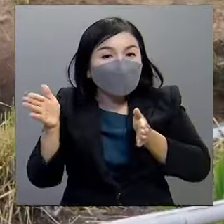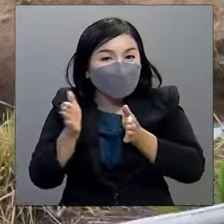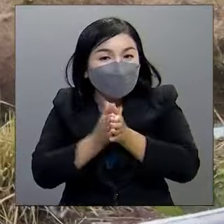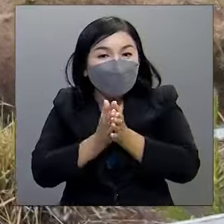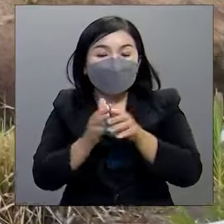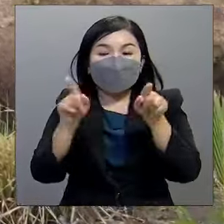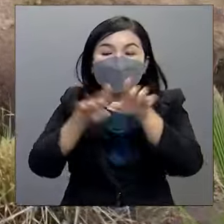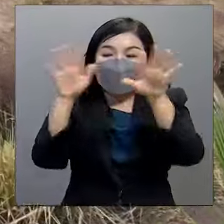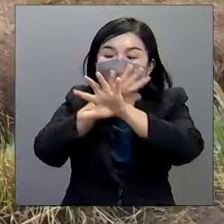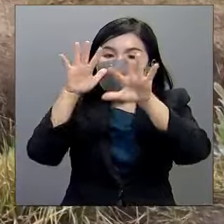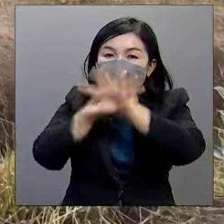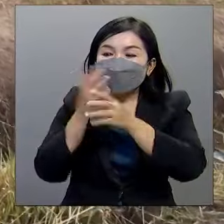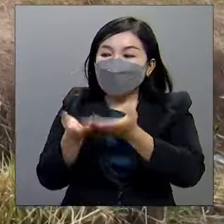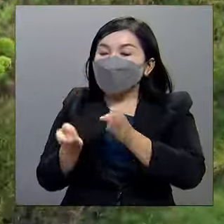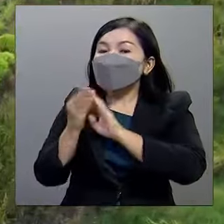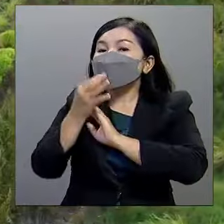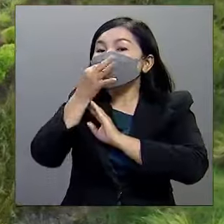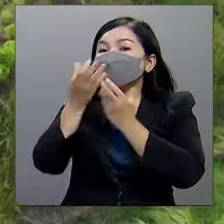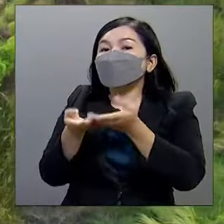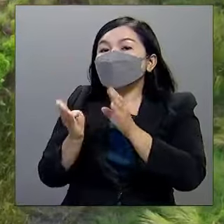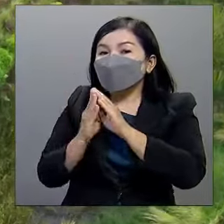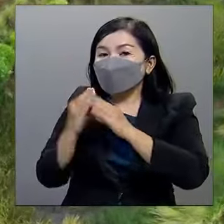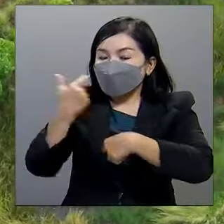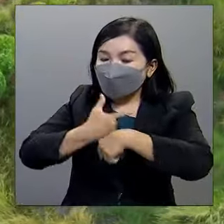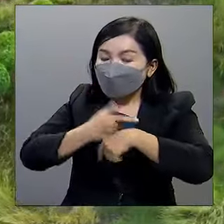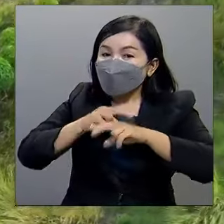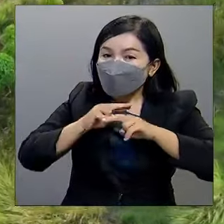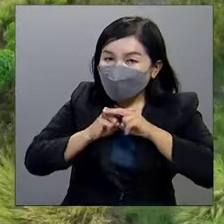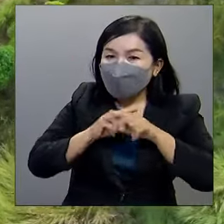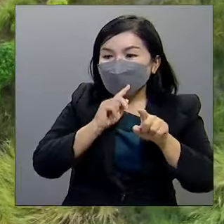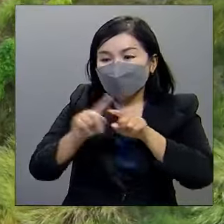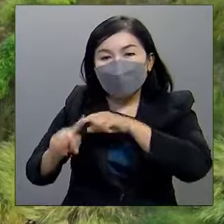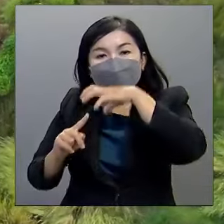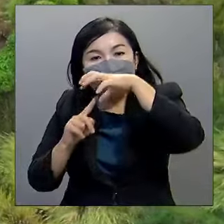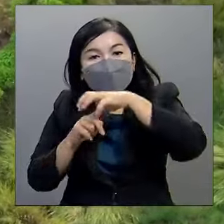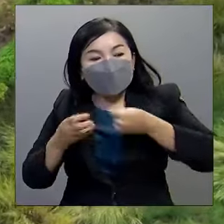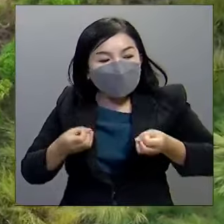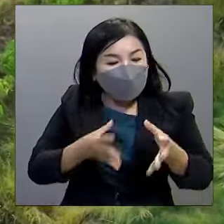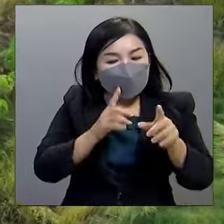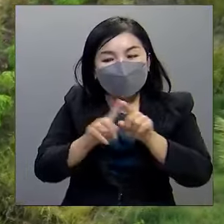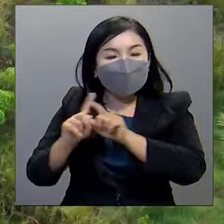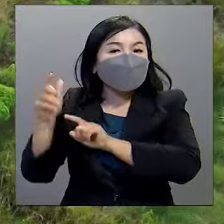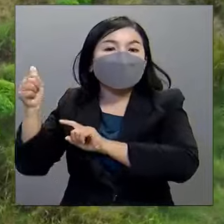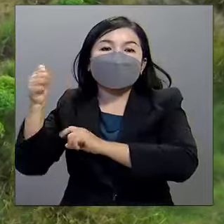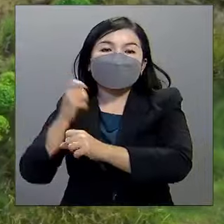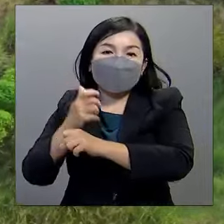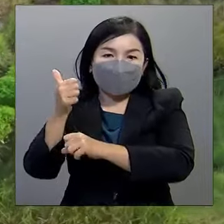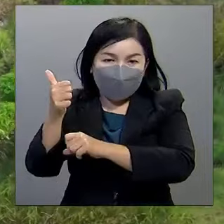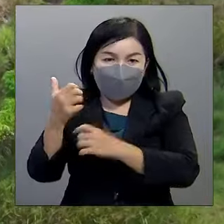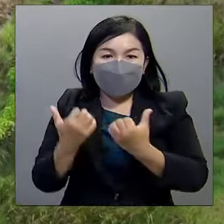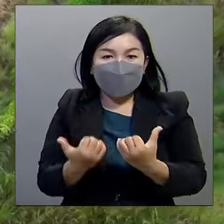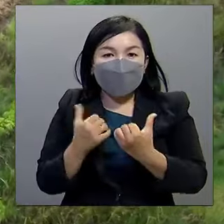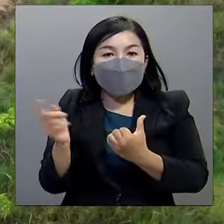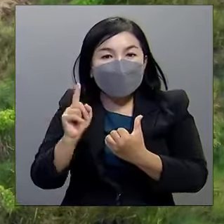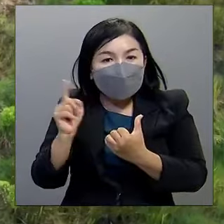ณะของอาชีพของครัวเรือนนะครับแล้วก็สามารถที่จะแปรรูปมาเป็นผลิตภัณฑ์ต่างๆได้ครับก็เลยทำให้ในบริ